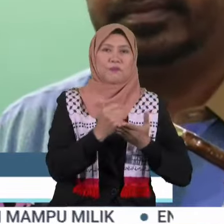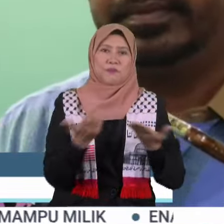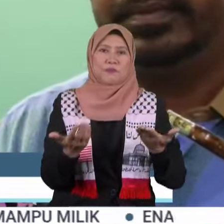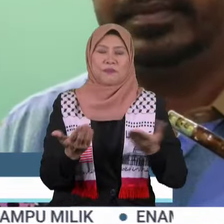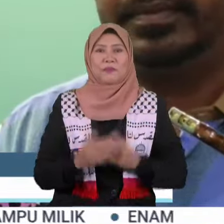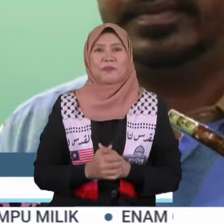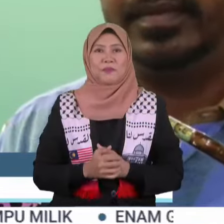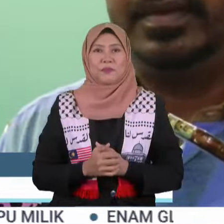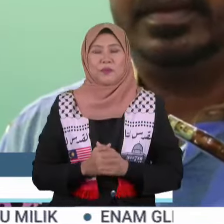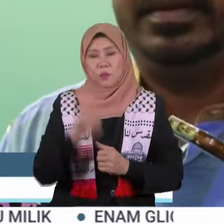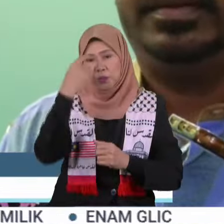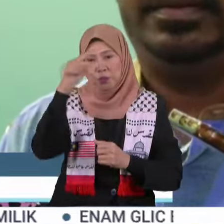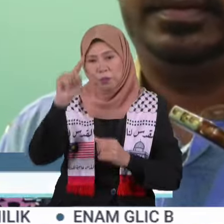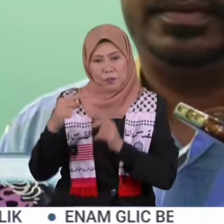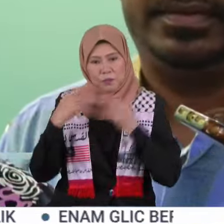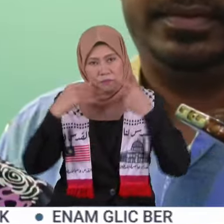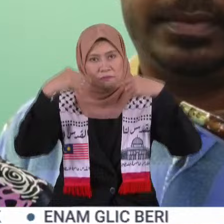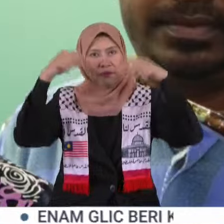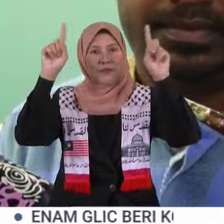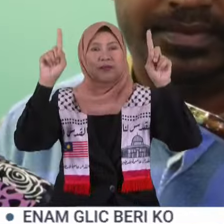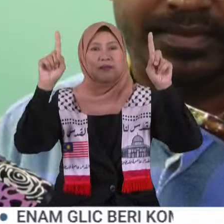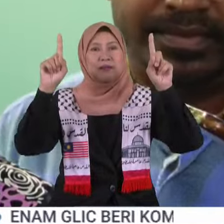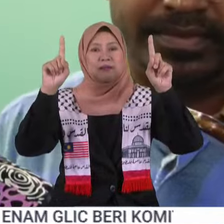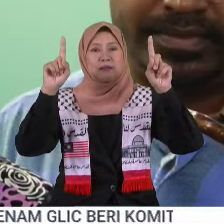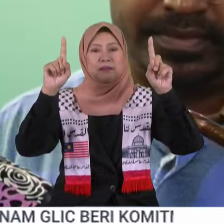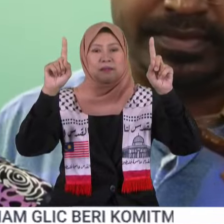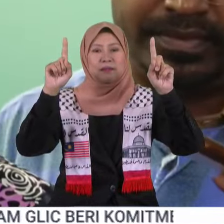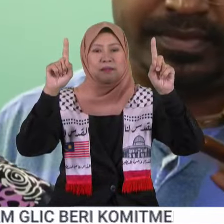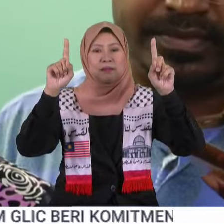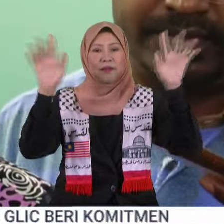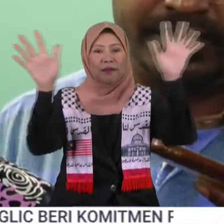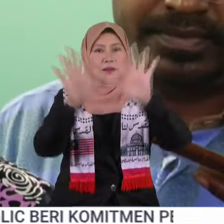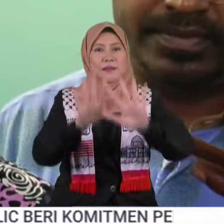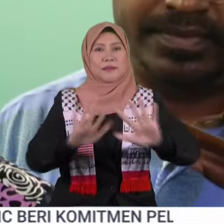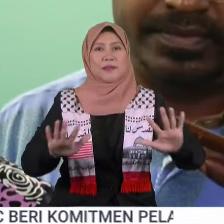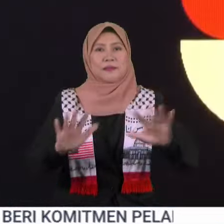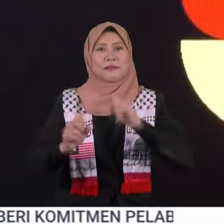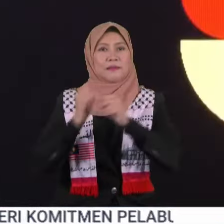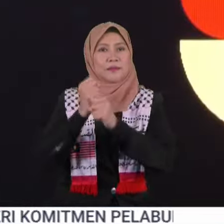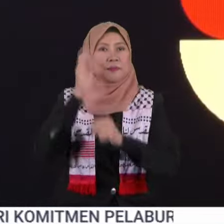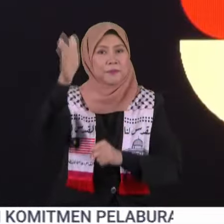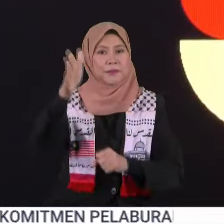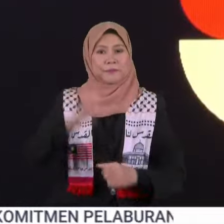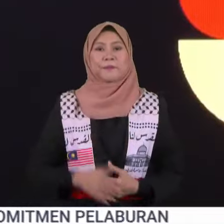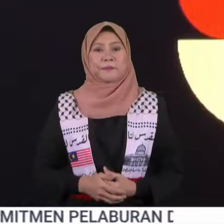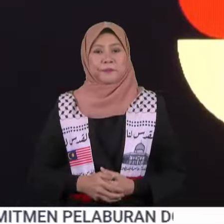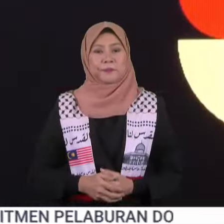tampil membantu untuk sama-sama menjayakan ASEAN pada tahun hadapan.